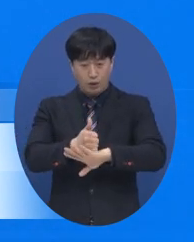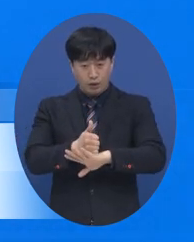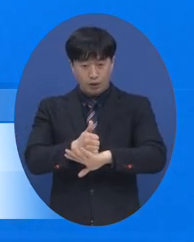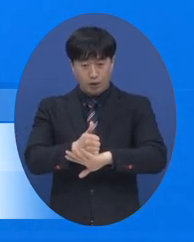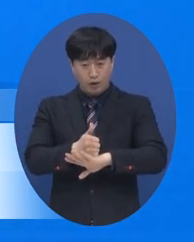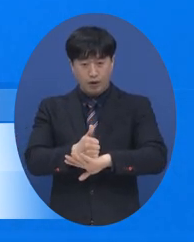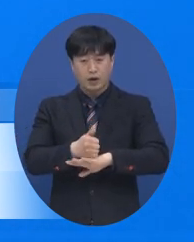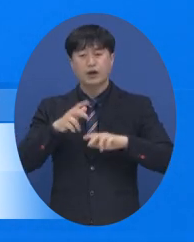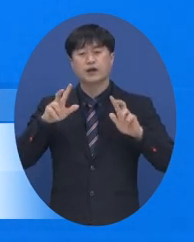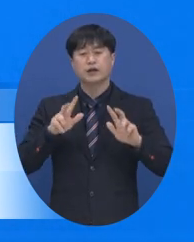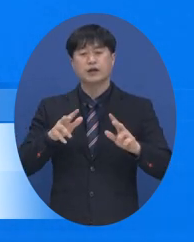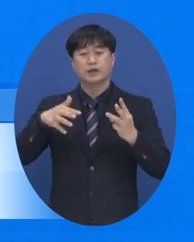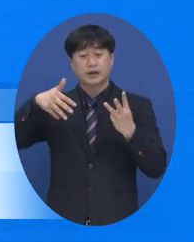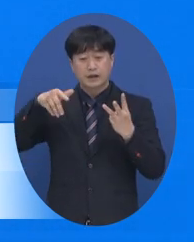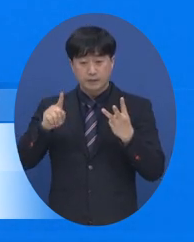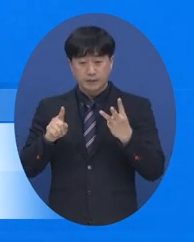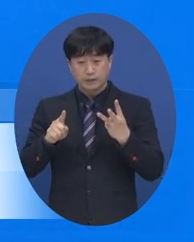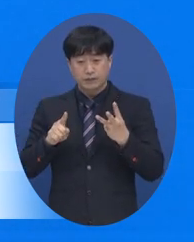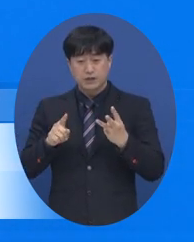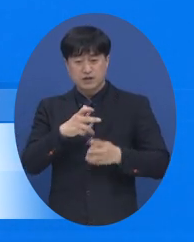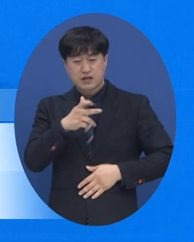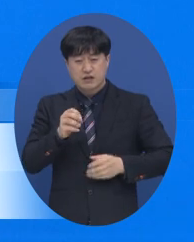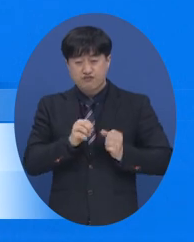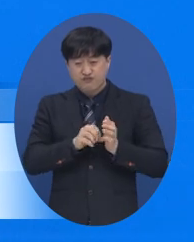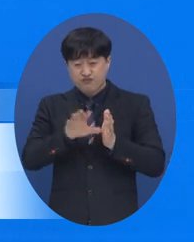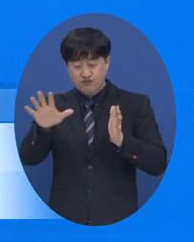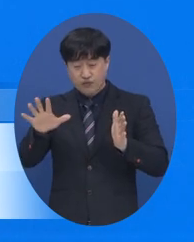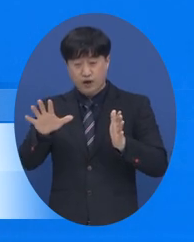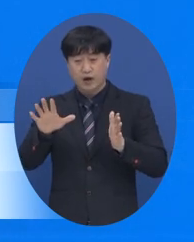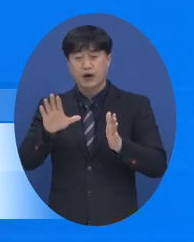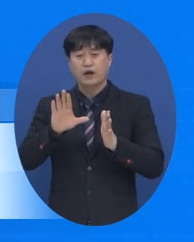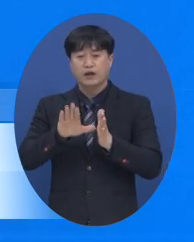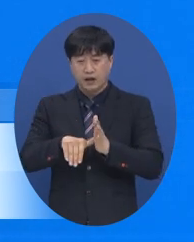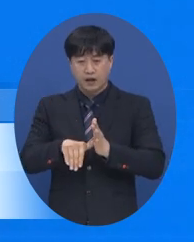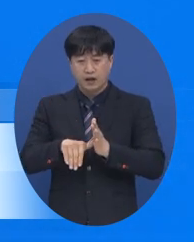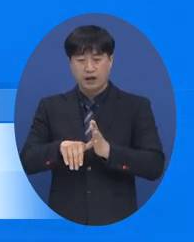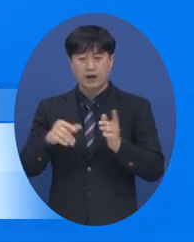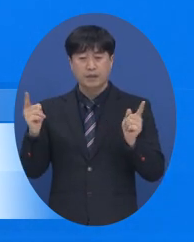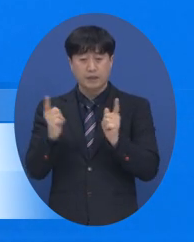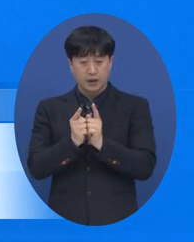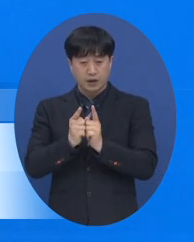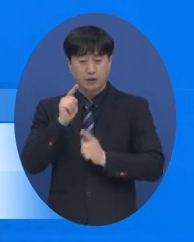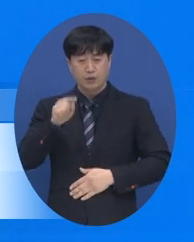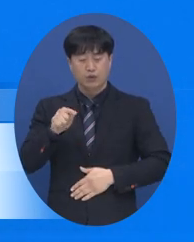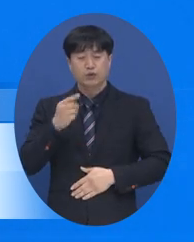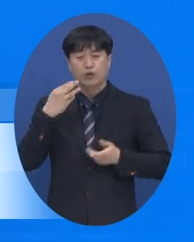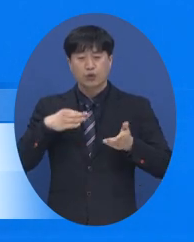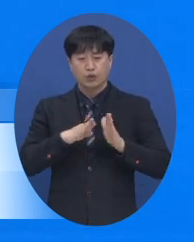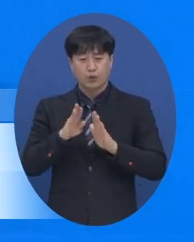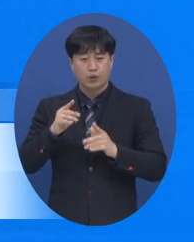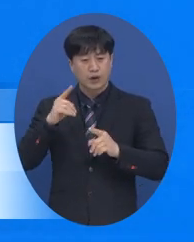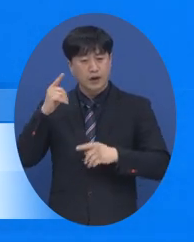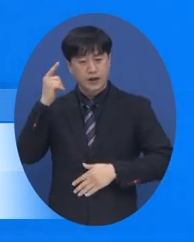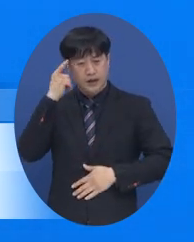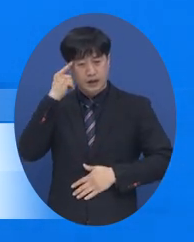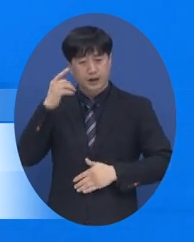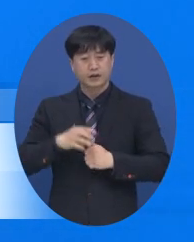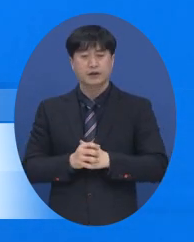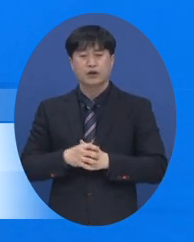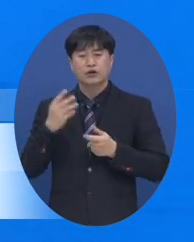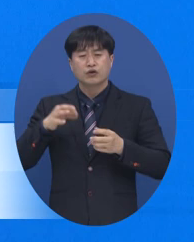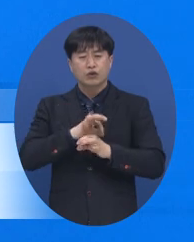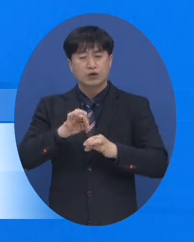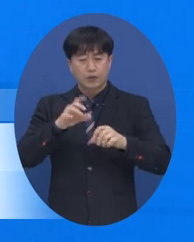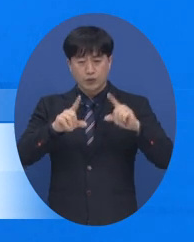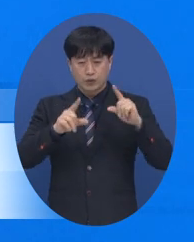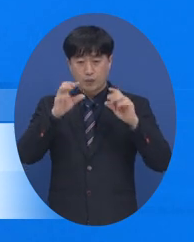결론적으로 지금이 3차 대유행 에 저점에 해당한다는 것이 우리 경기도의 판단입니다 경제